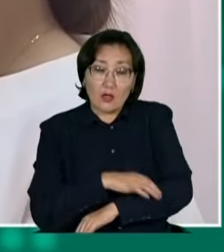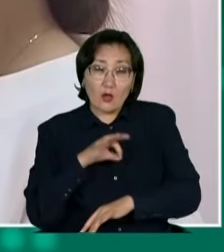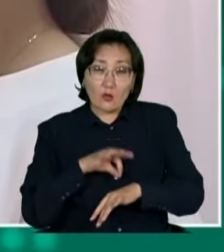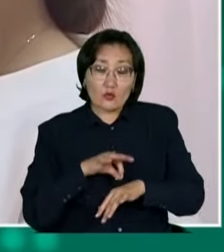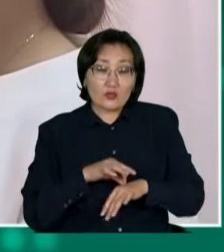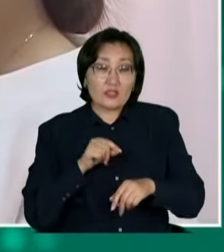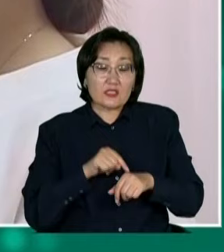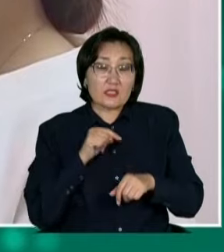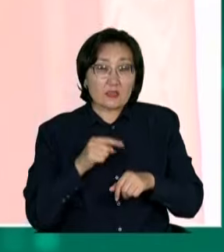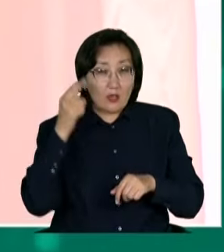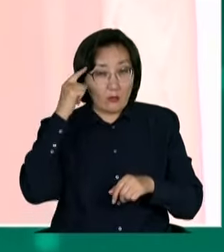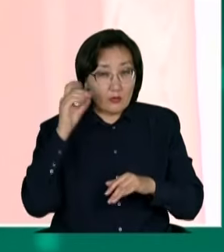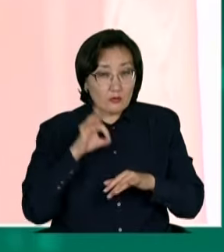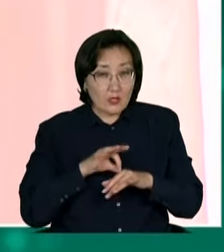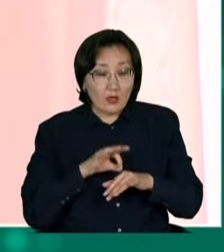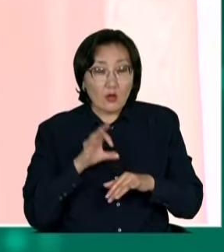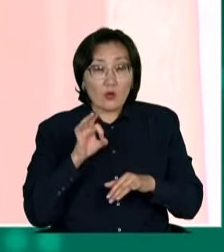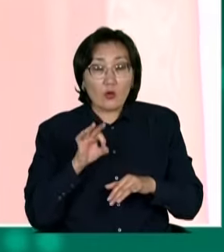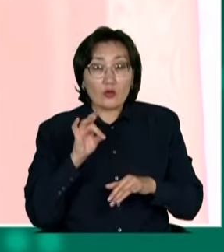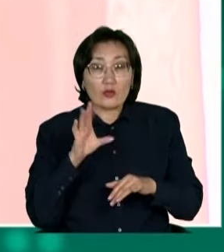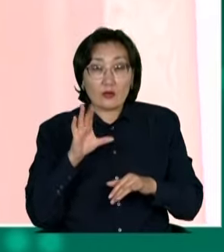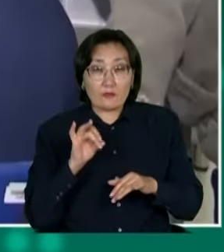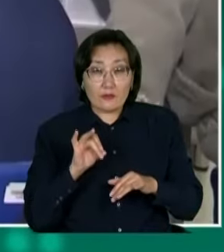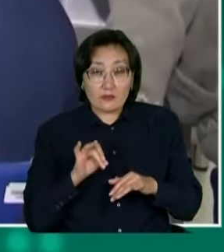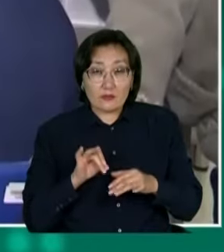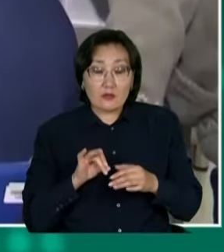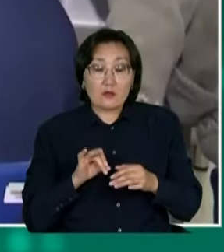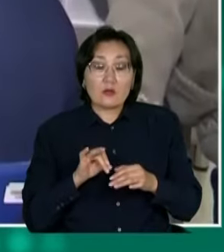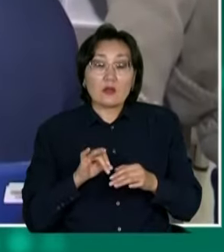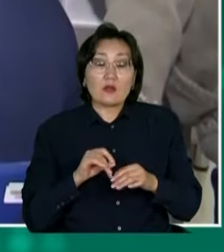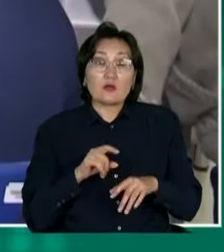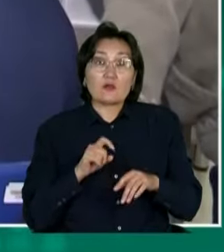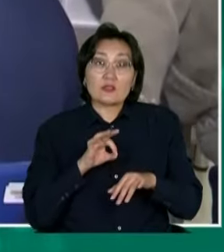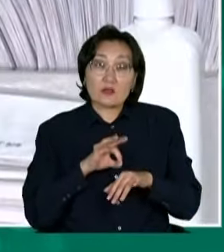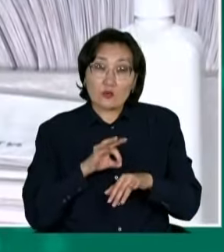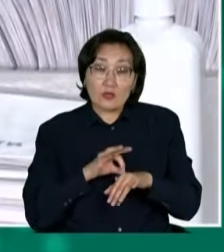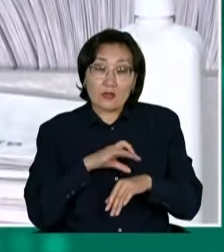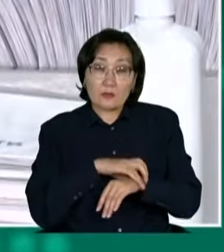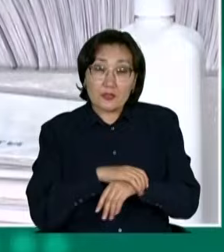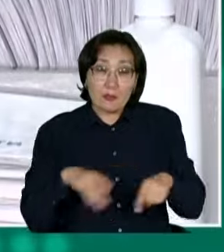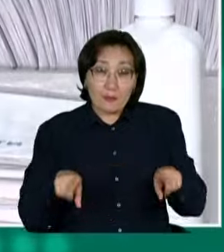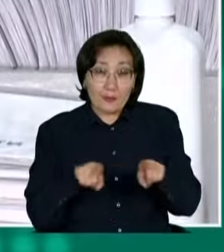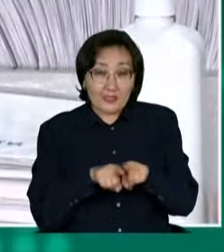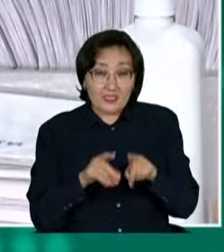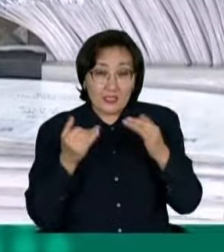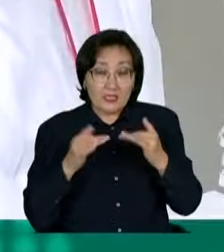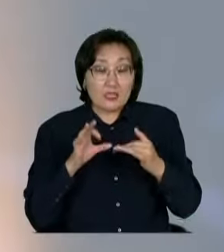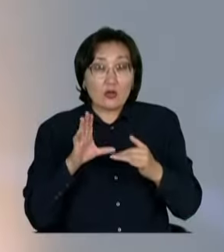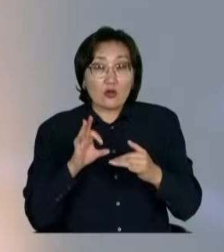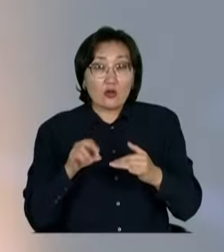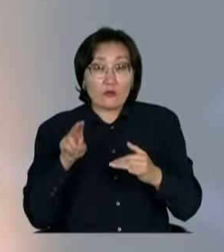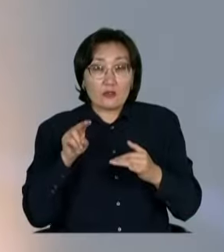бас ауыру, жалпы респираторлық инфекциялардың клиникалық белгілеріне бірдей болып табылып атыр қазіргі кезде.